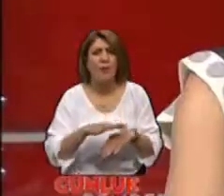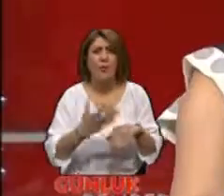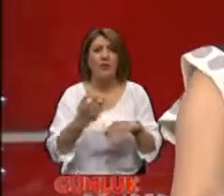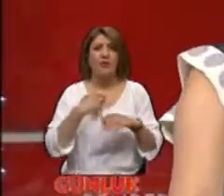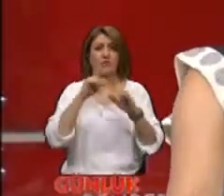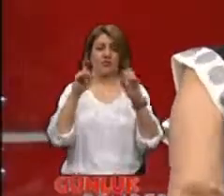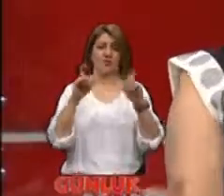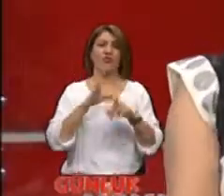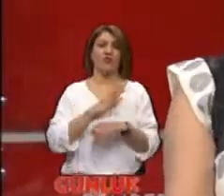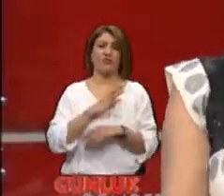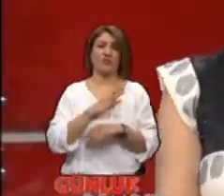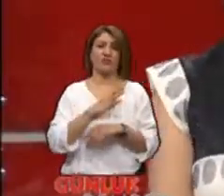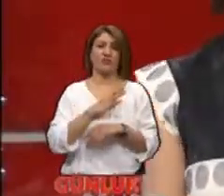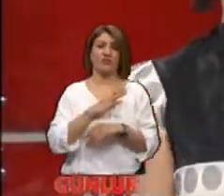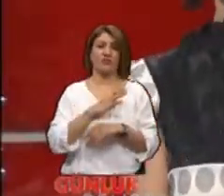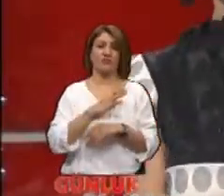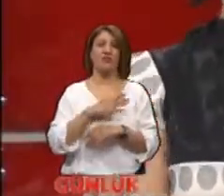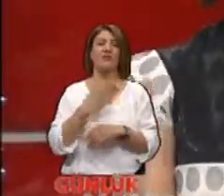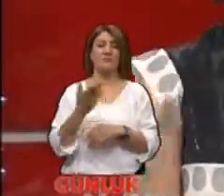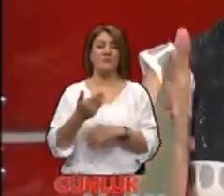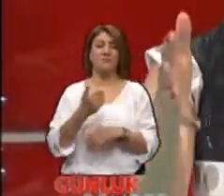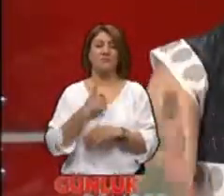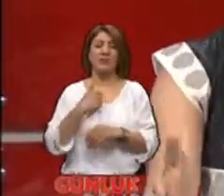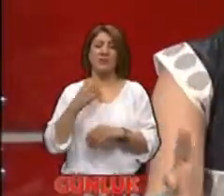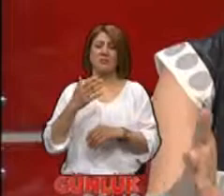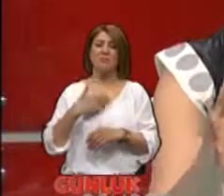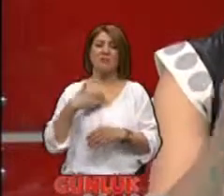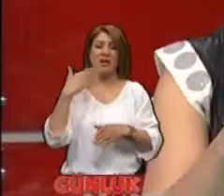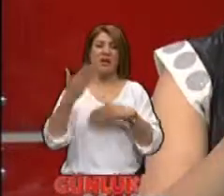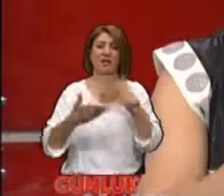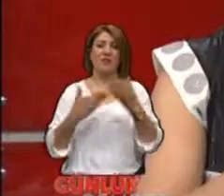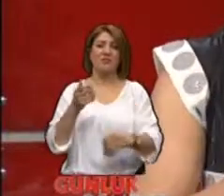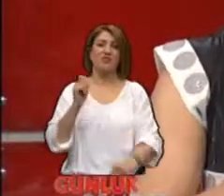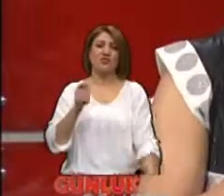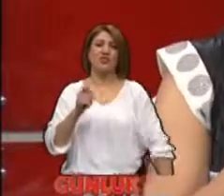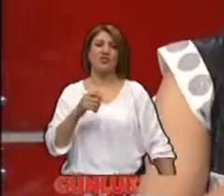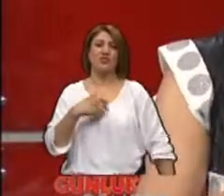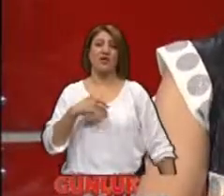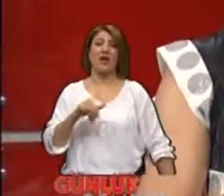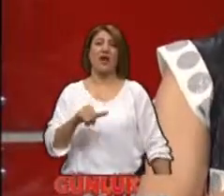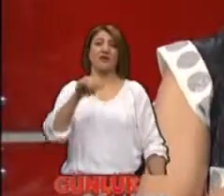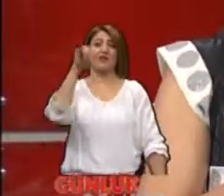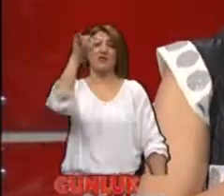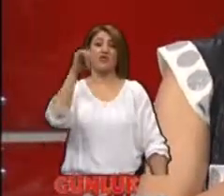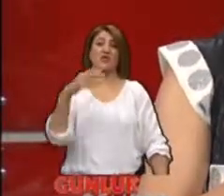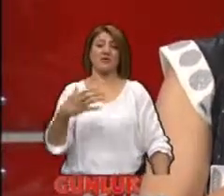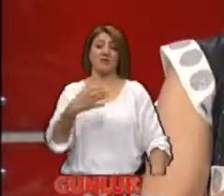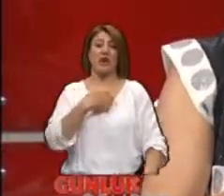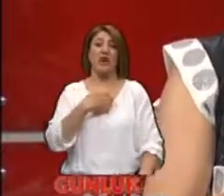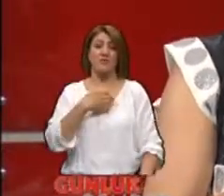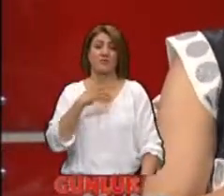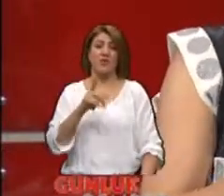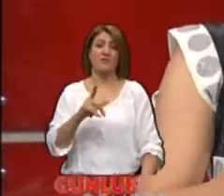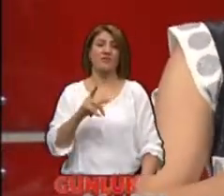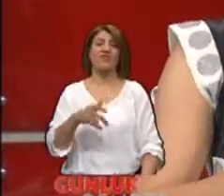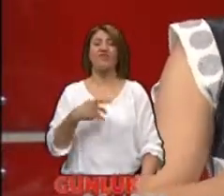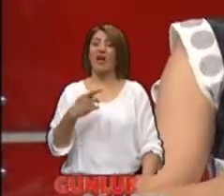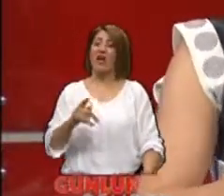bu yüzden bir amme hizmeti yapıyoruz biliyorsun. Evet, uyarıyoruz. Sen gel bunları anlat. Asansörünüze sahip ve çıkın. Ve gece 10'da eğer bir hızar